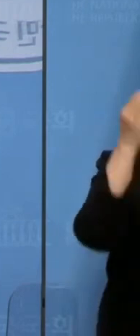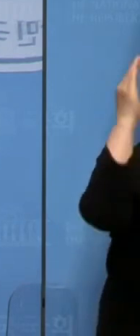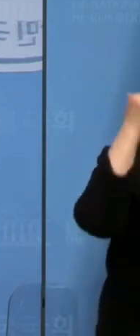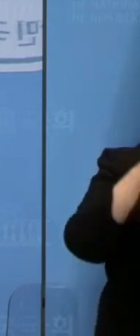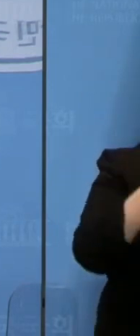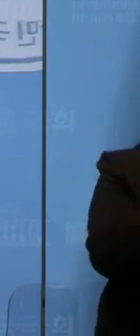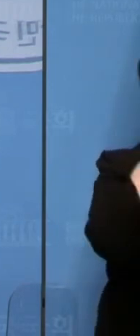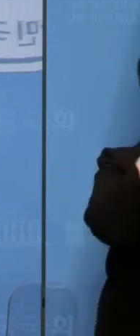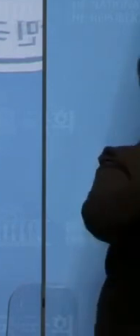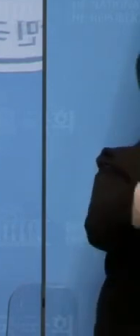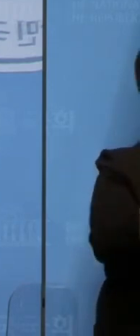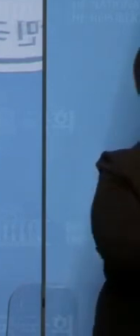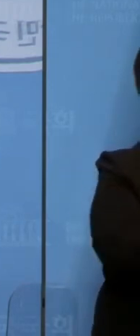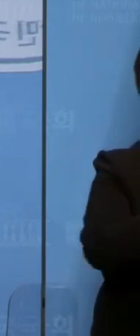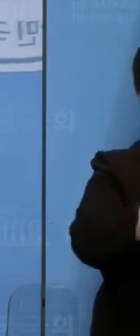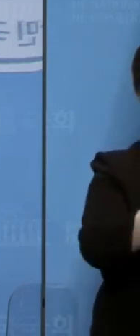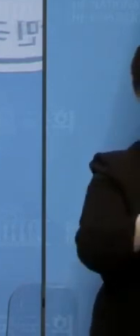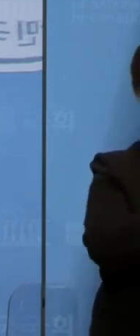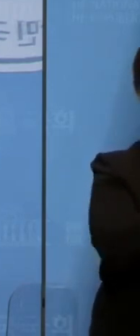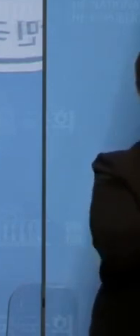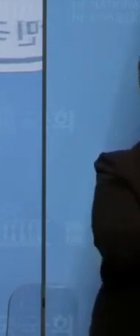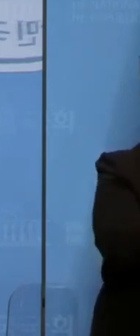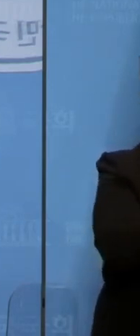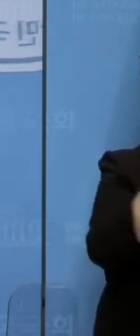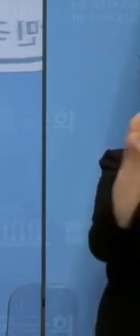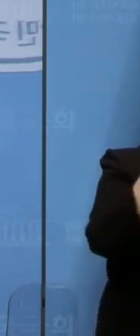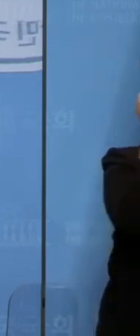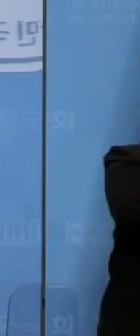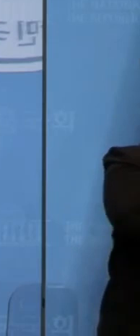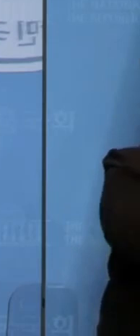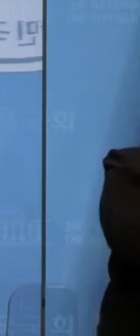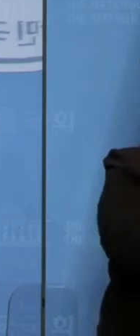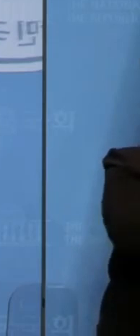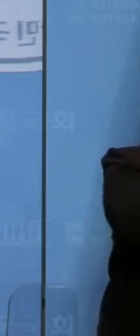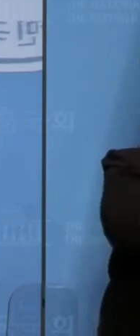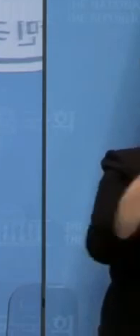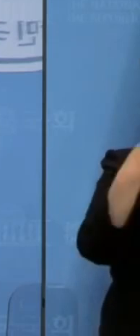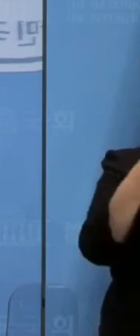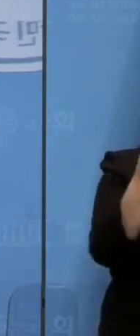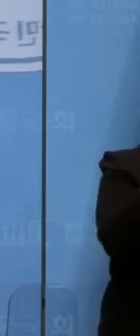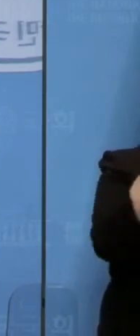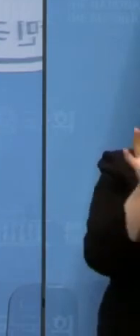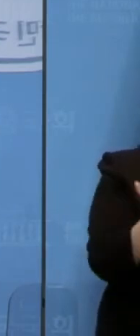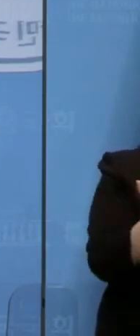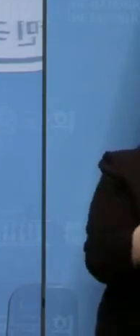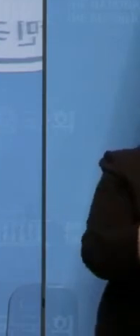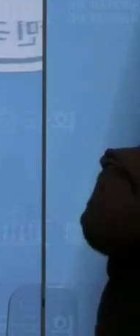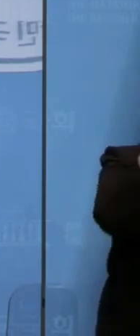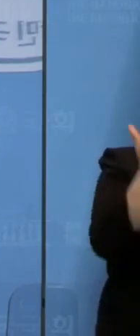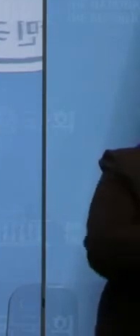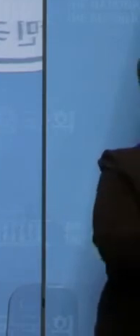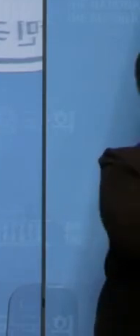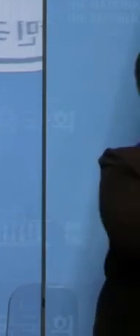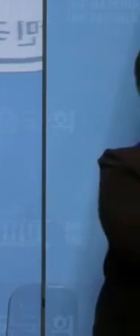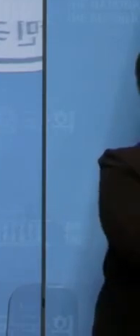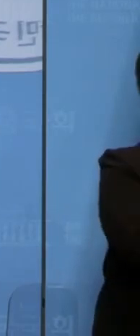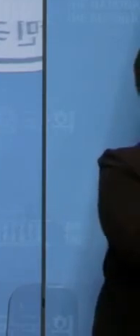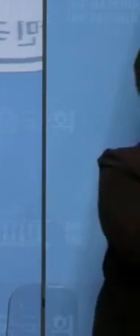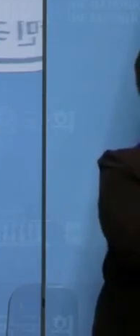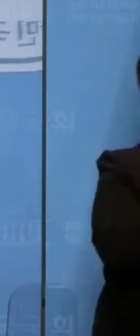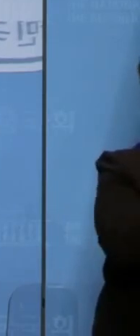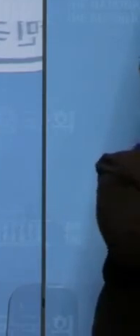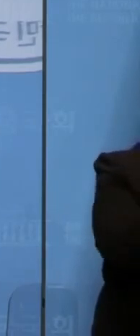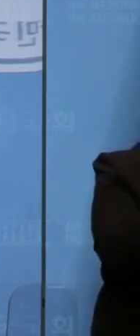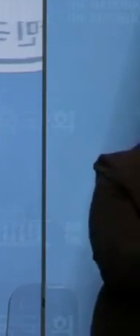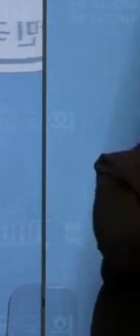대한민국은 민주공화국이며 헌법 제1조 제2항 모든 권력은